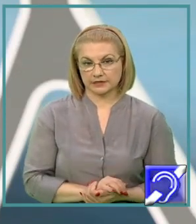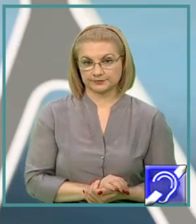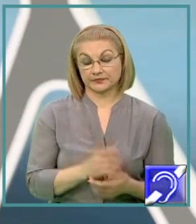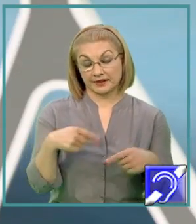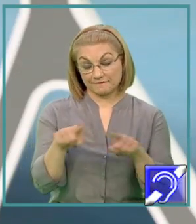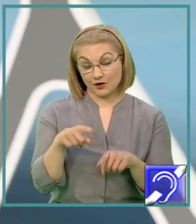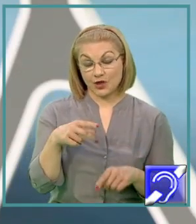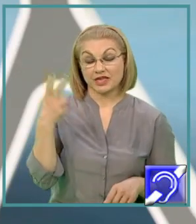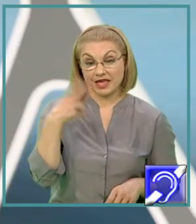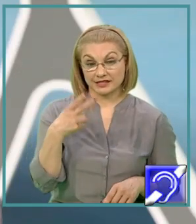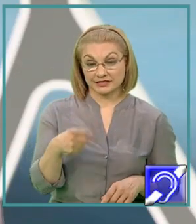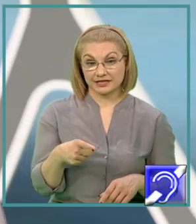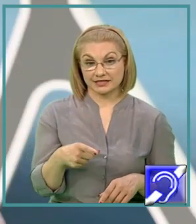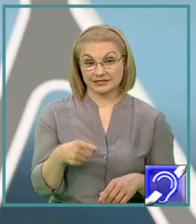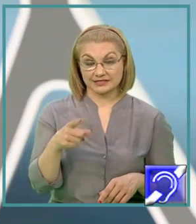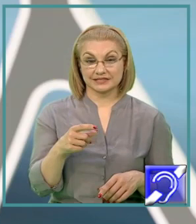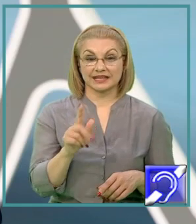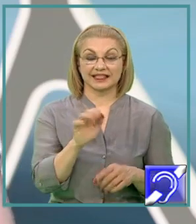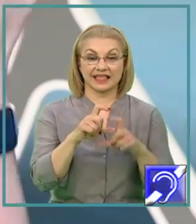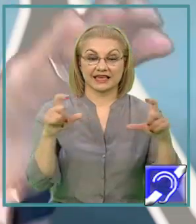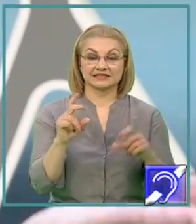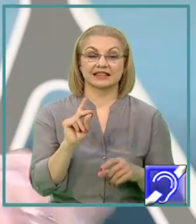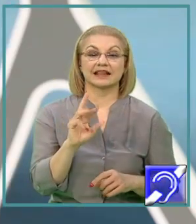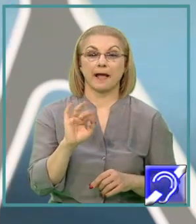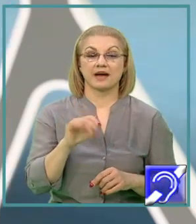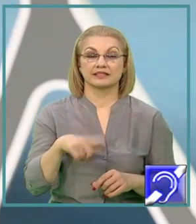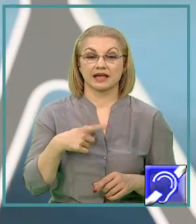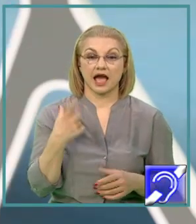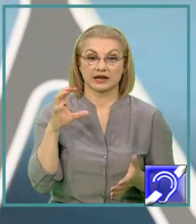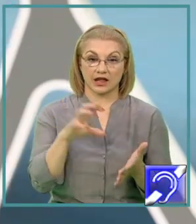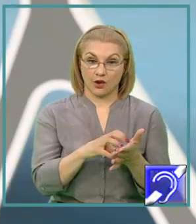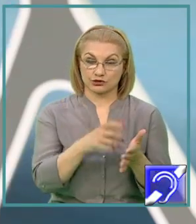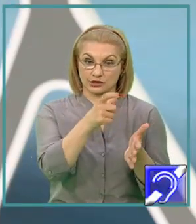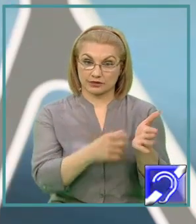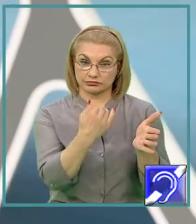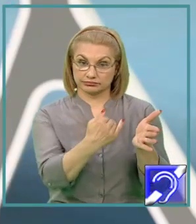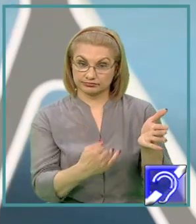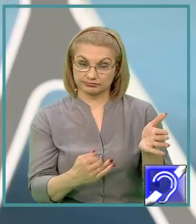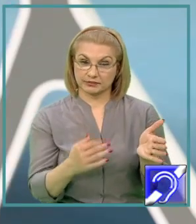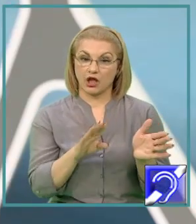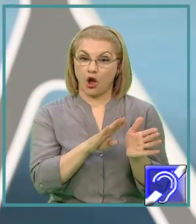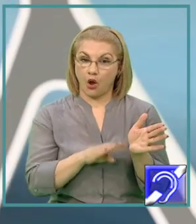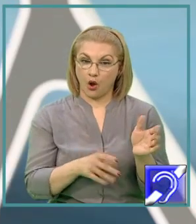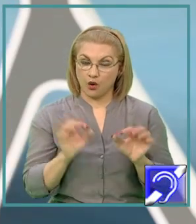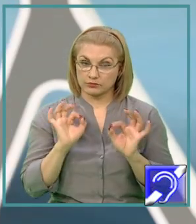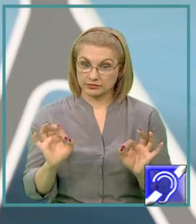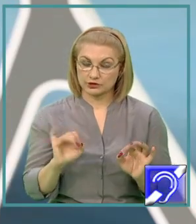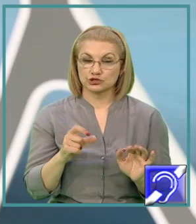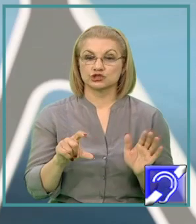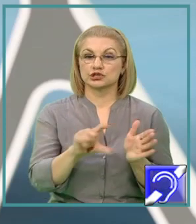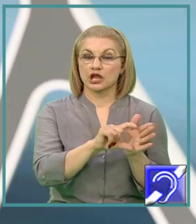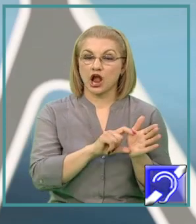care voi ați reținut că textul dramatic are o anume așezare în pagină și un